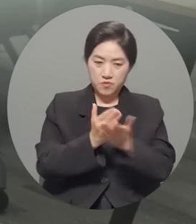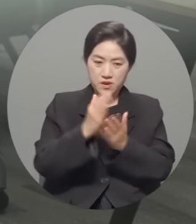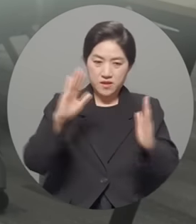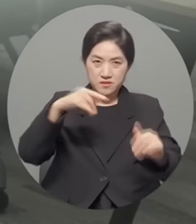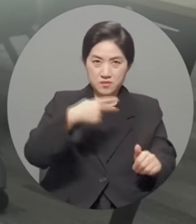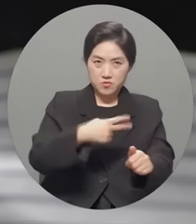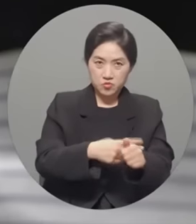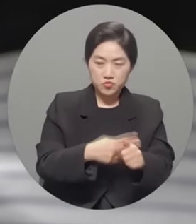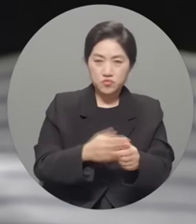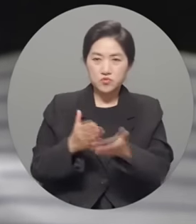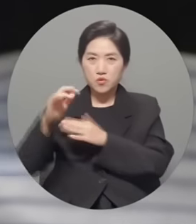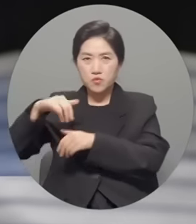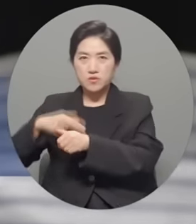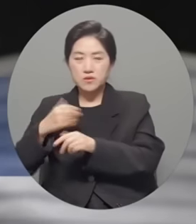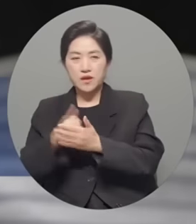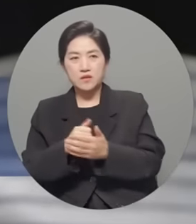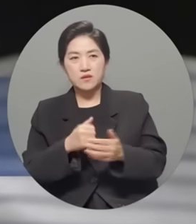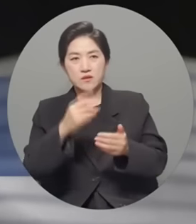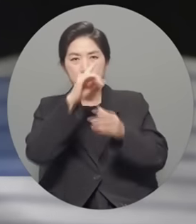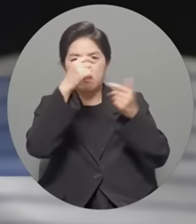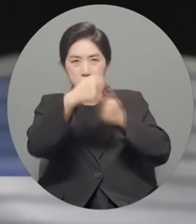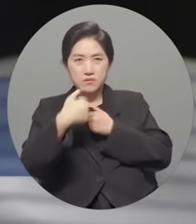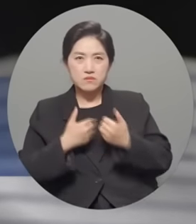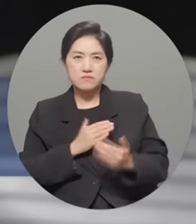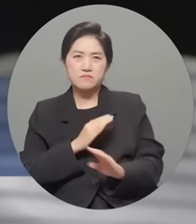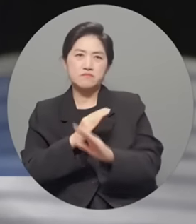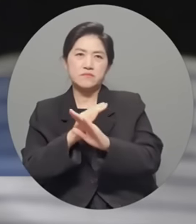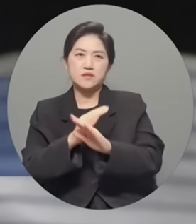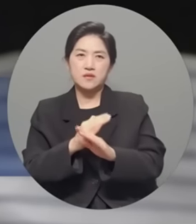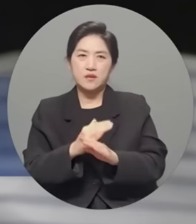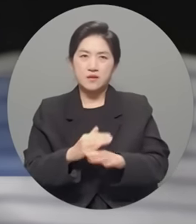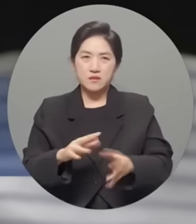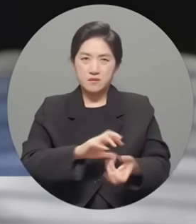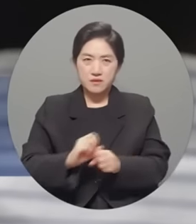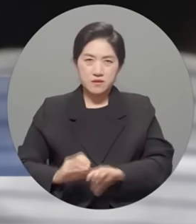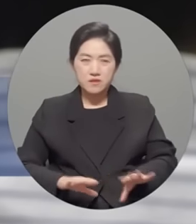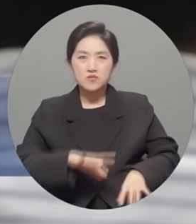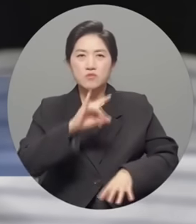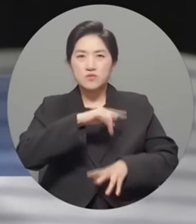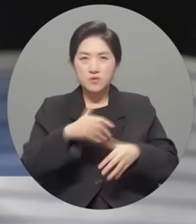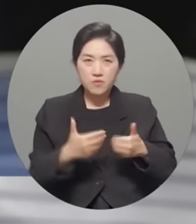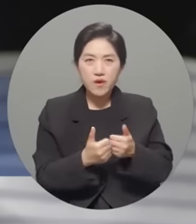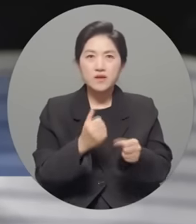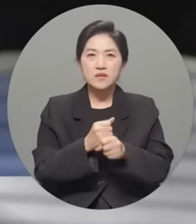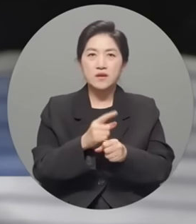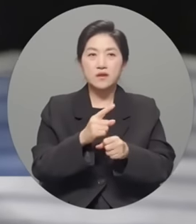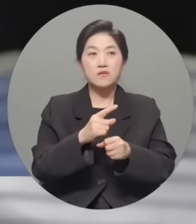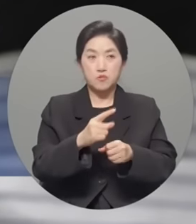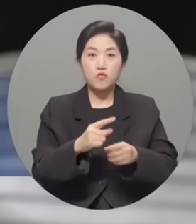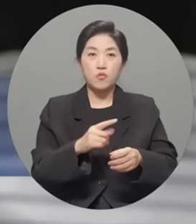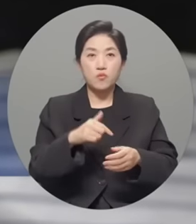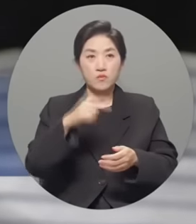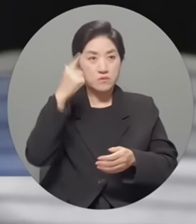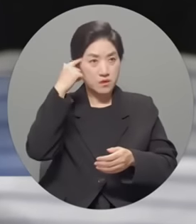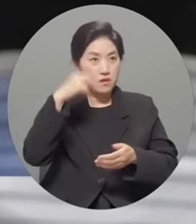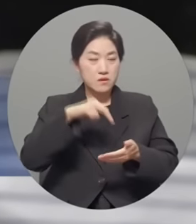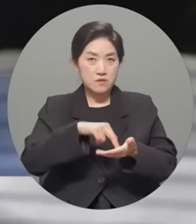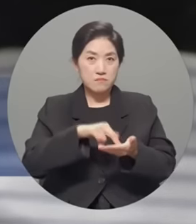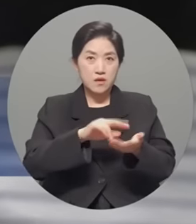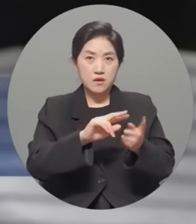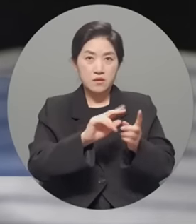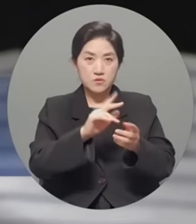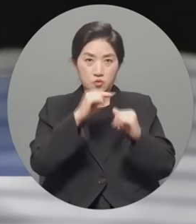거부하고 있습니다. 원점 재검토는 처음부터 같이 좀 논의를 해보자. 정부의 입장이 바뀐다면은 그때는